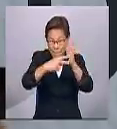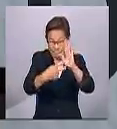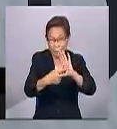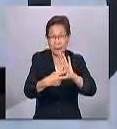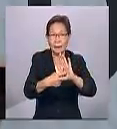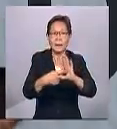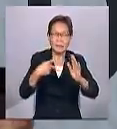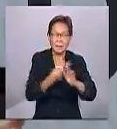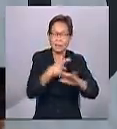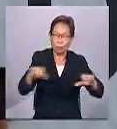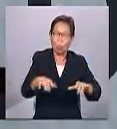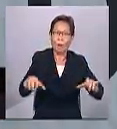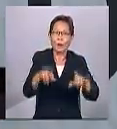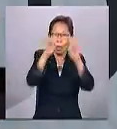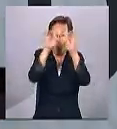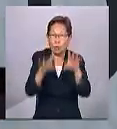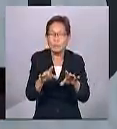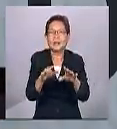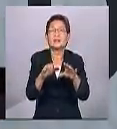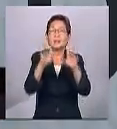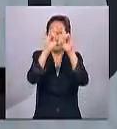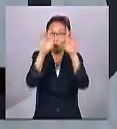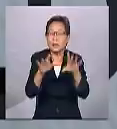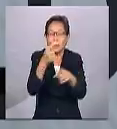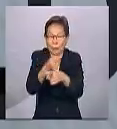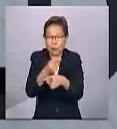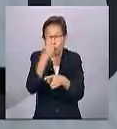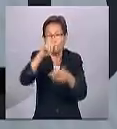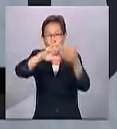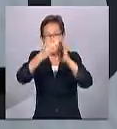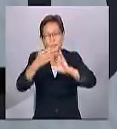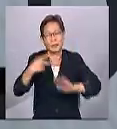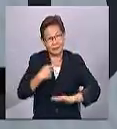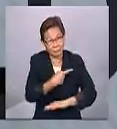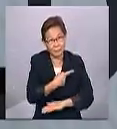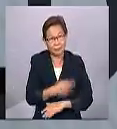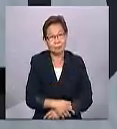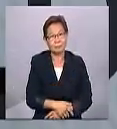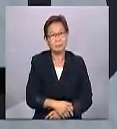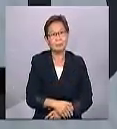telah melaksanakan ujian dengan sewajarnya untuk komuniti kita.